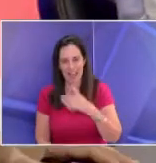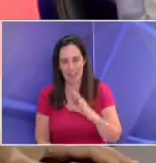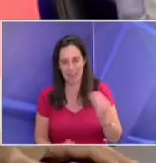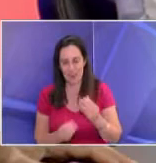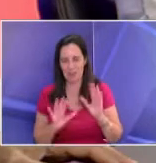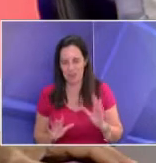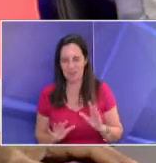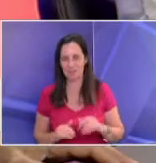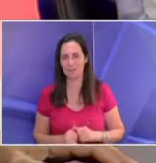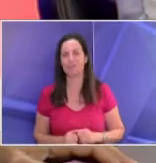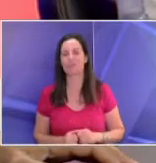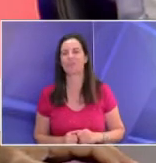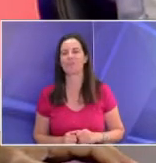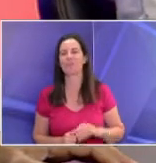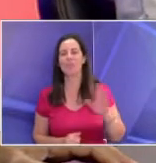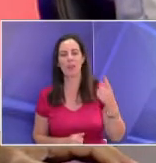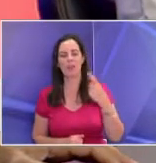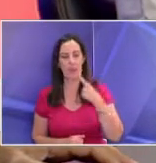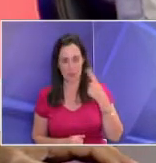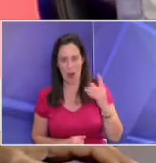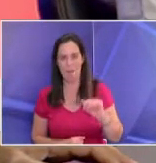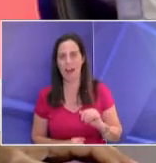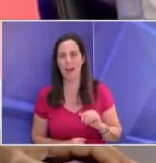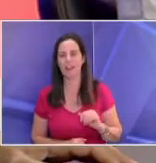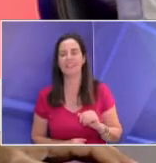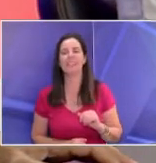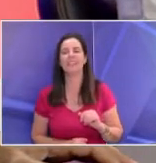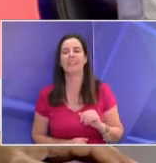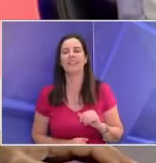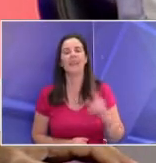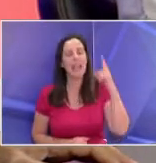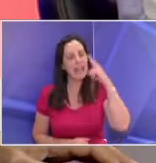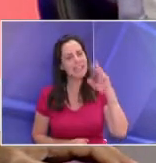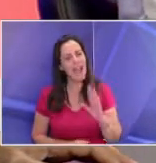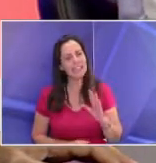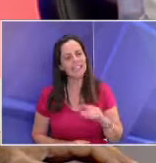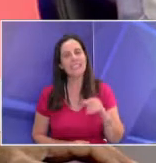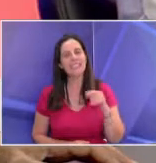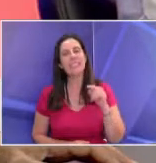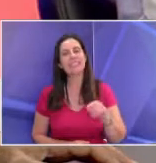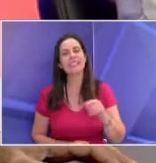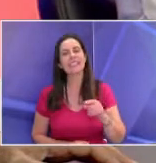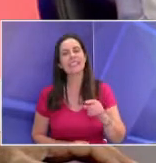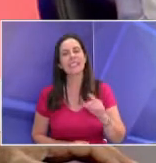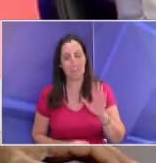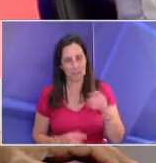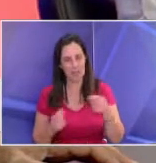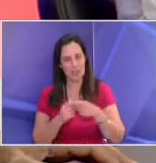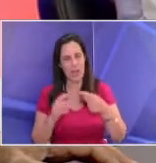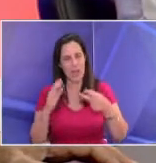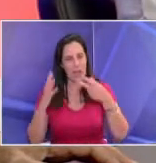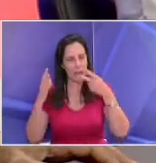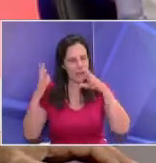עקרוני שפרופסור רבי רמז לו, ולדעתי זה לב העניין שאנחנו לא נותנים לו, אגב